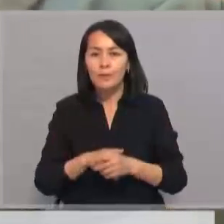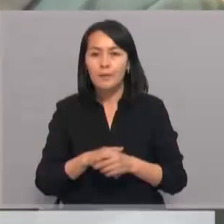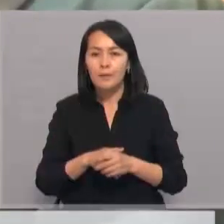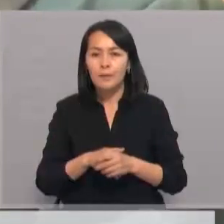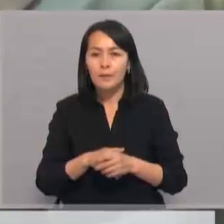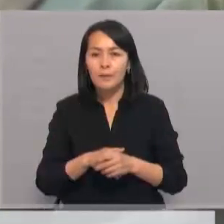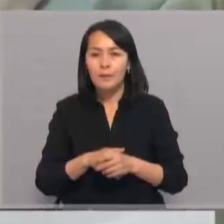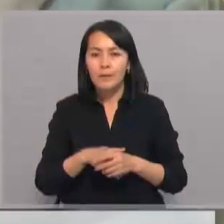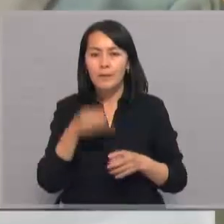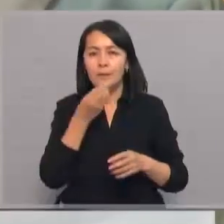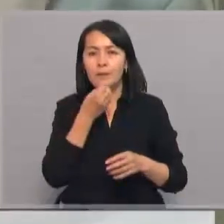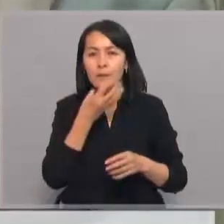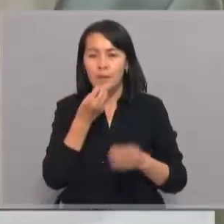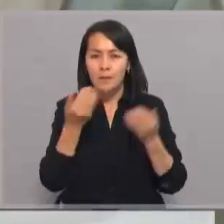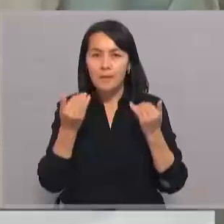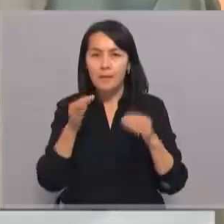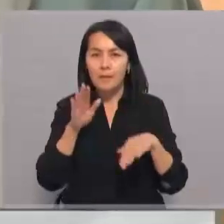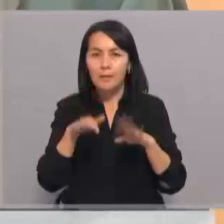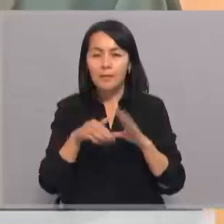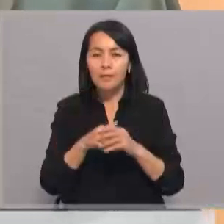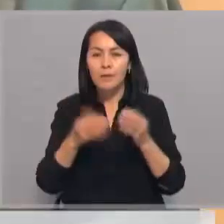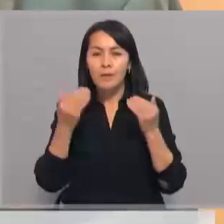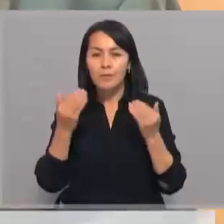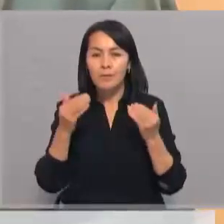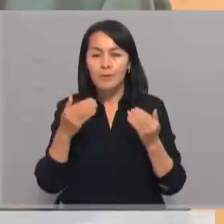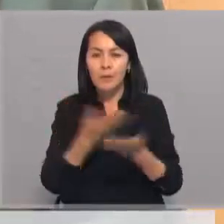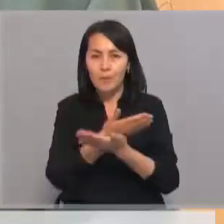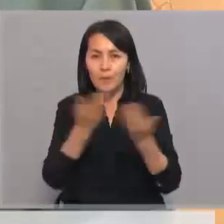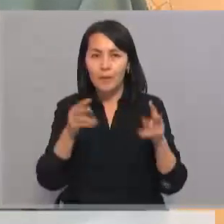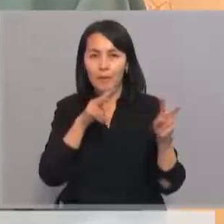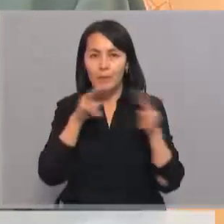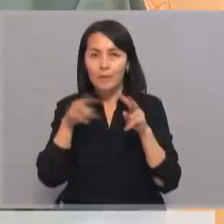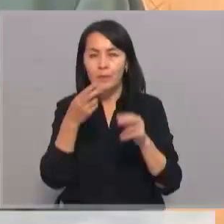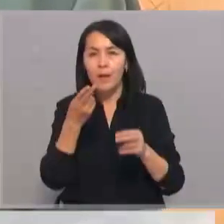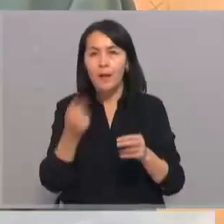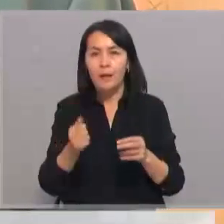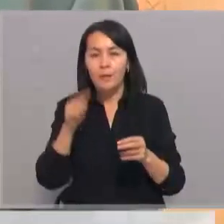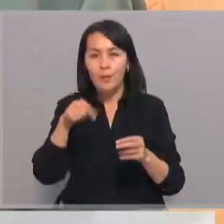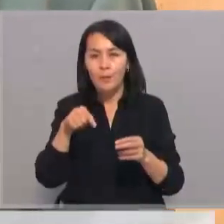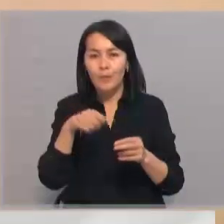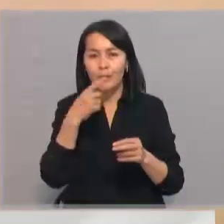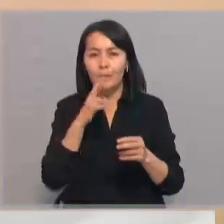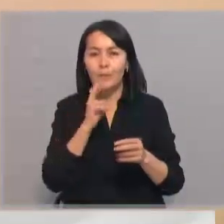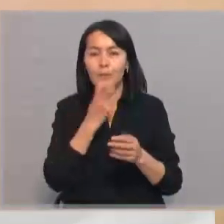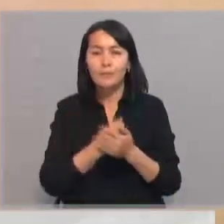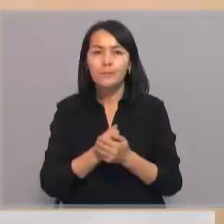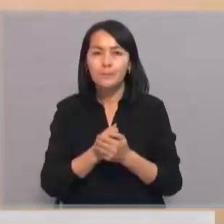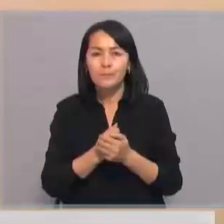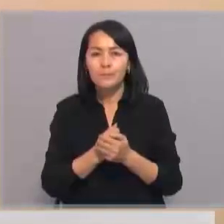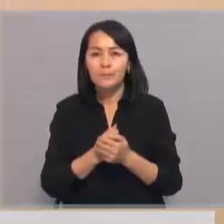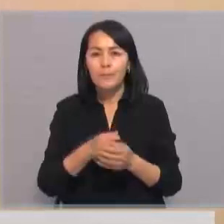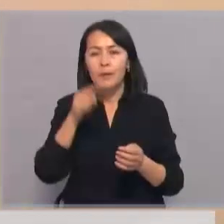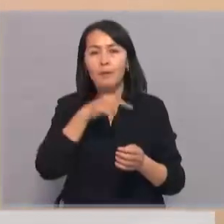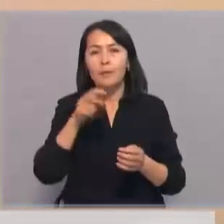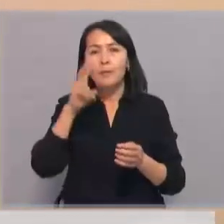Шынды ғой жасың? Айттым, айттым, рас айтқан. Мынаның бәрі бақылаушы ма дедім. Иә дейді, ойбай, масқара ғой деп күлдім.